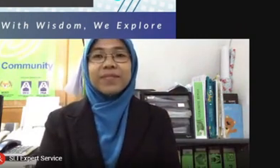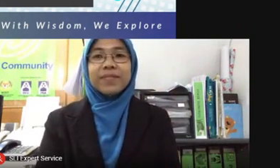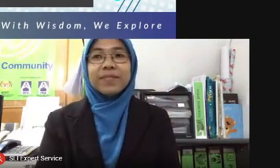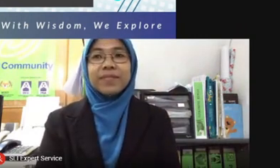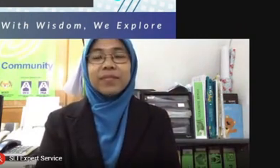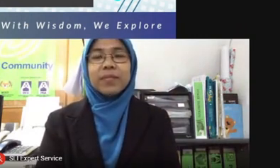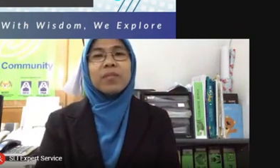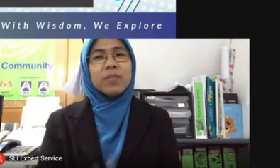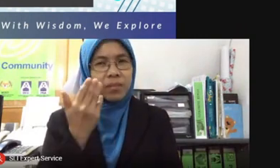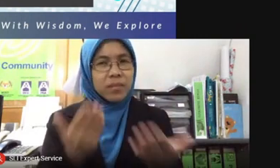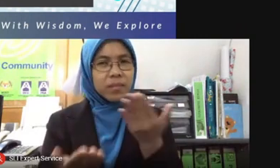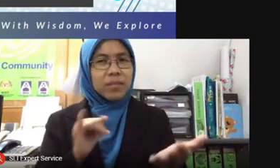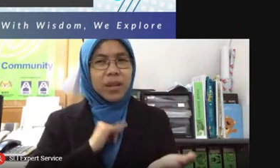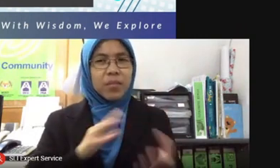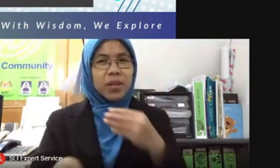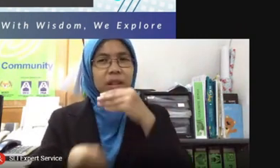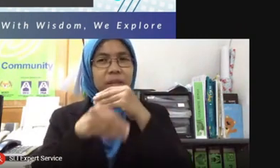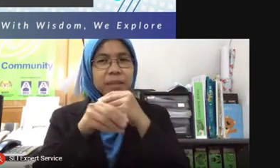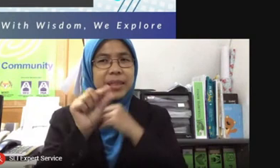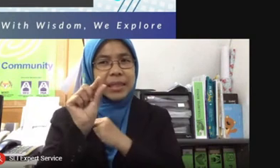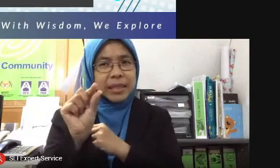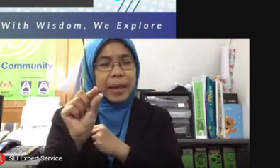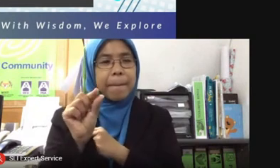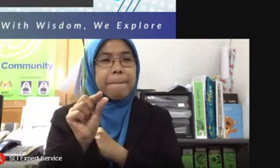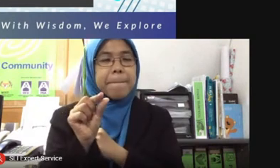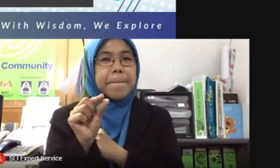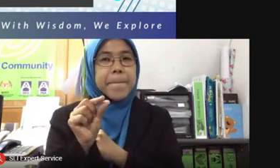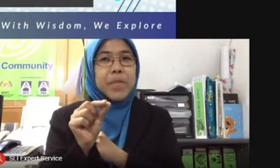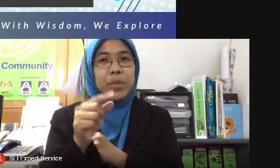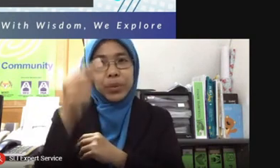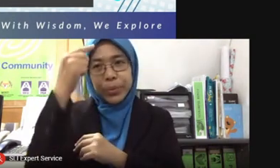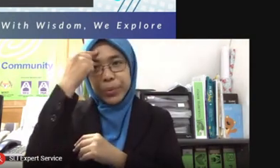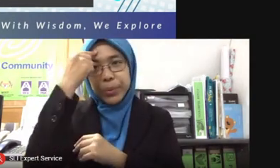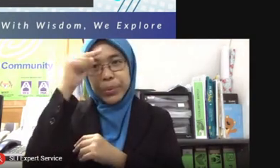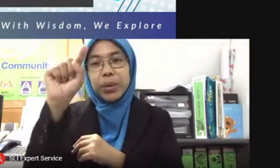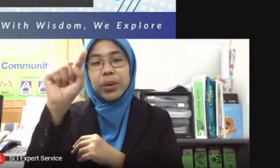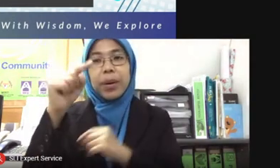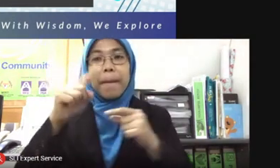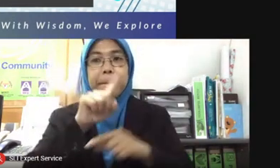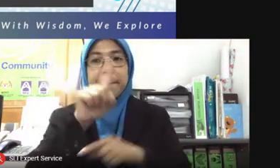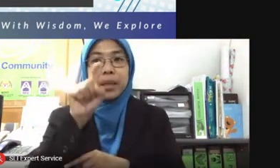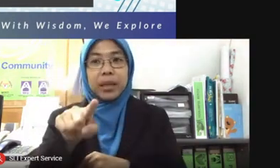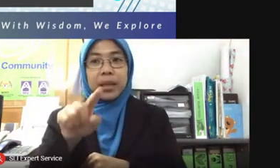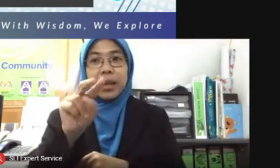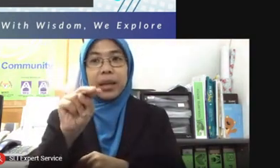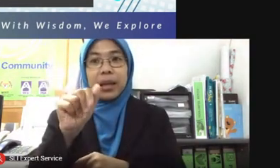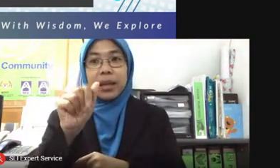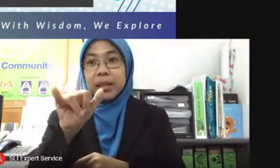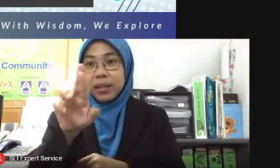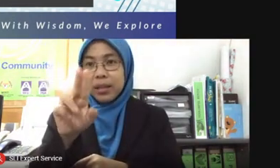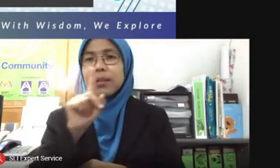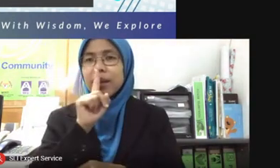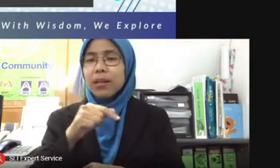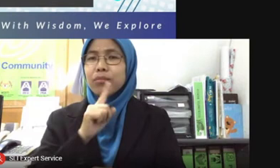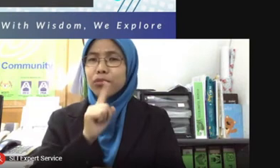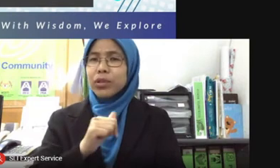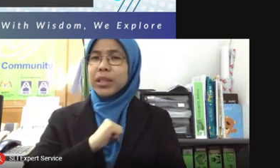Okay? Mungkin juga saya nak buat tambahan sedikit. Untuk pertanyaan Cik Nasir, saya sendiri gemar